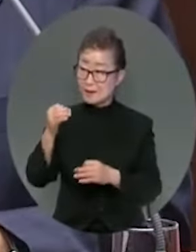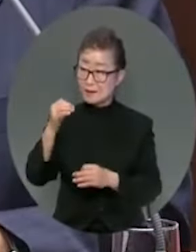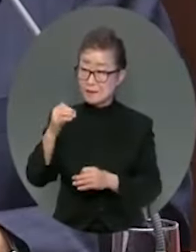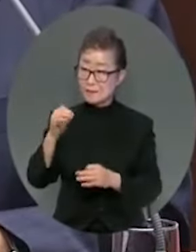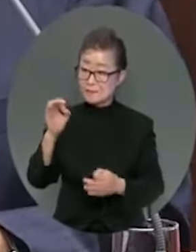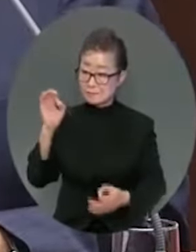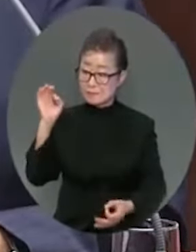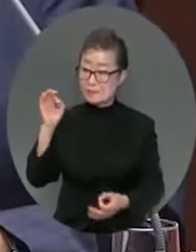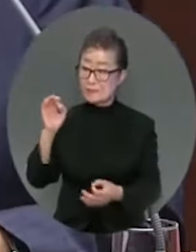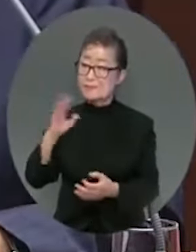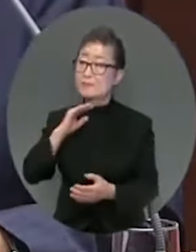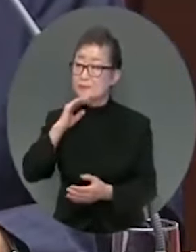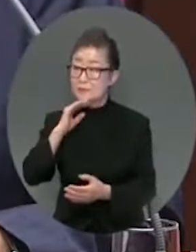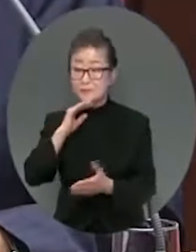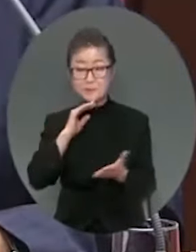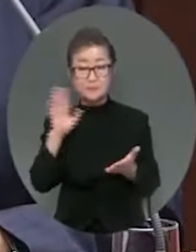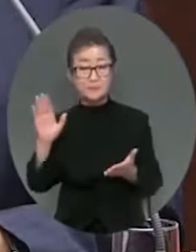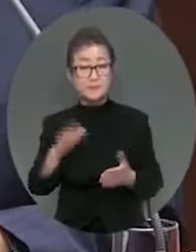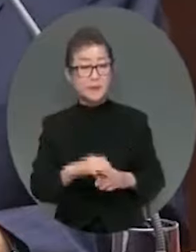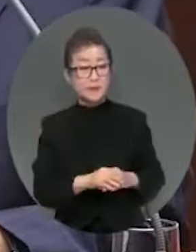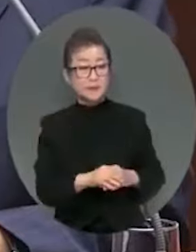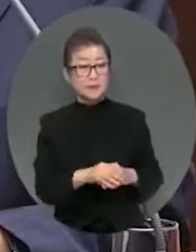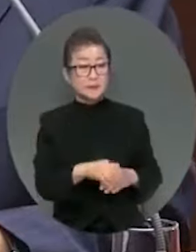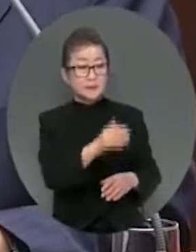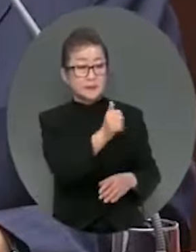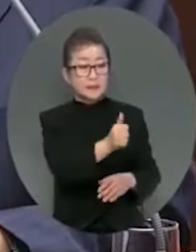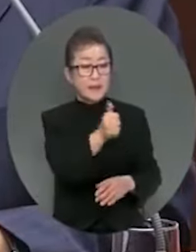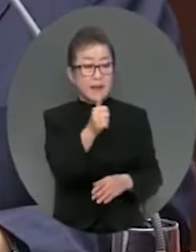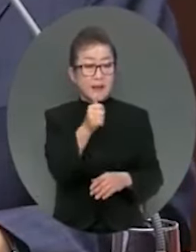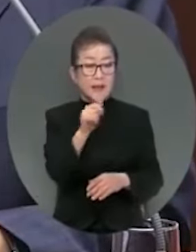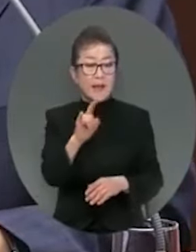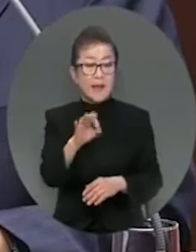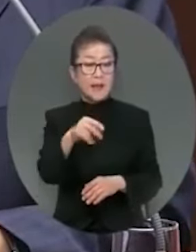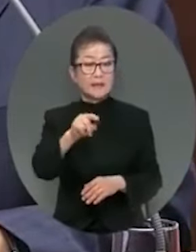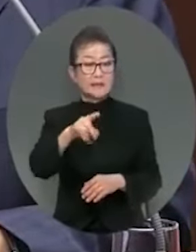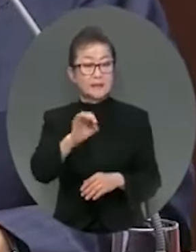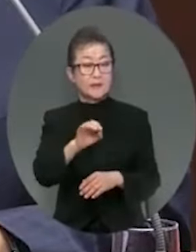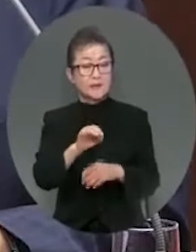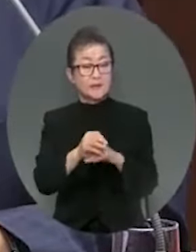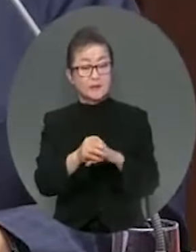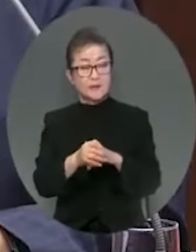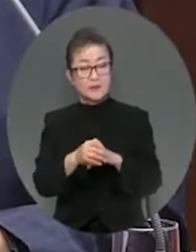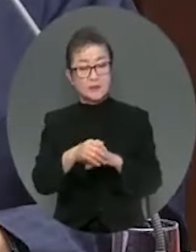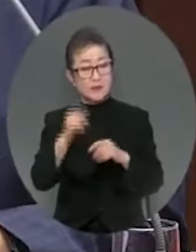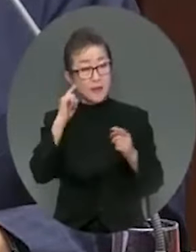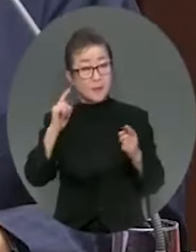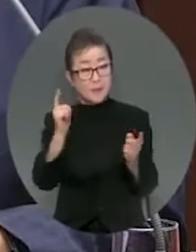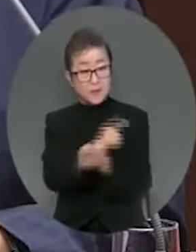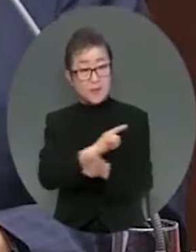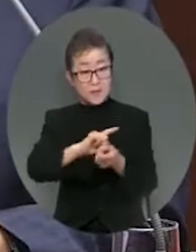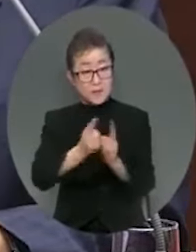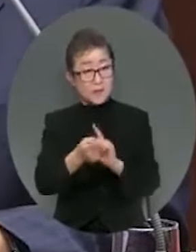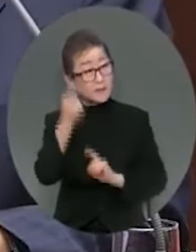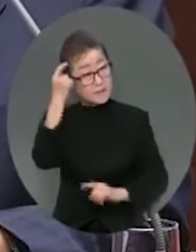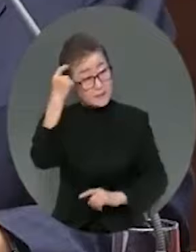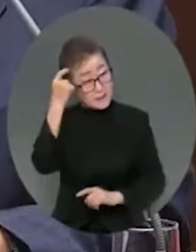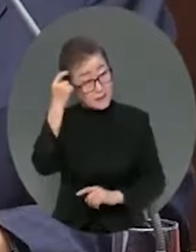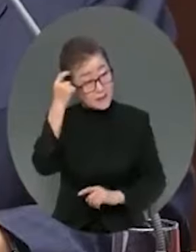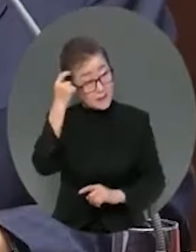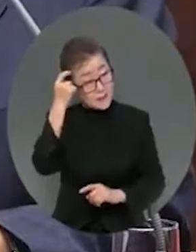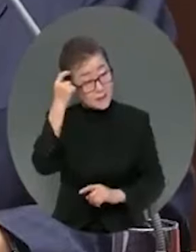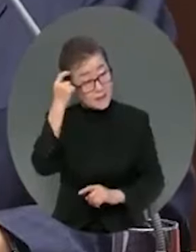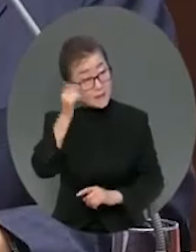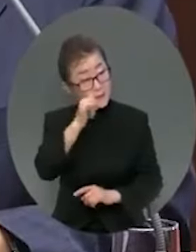장관, 네. 행정구역 개편 생각 안 해봤어요? 네, 계속 생각하고 있습니다. 생각하고 있죠? 예, 그렇습니다. 그 생각을 한번 말씀해